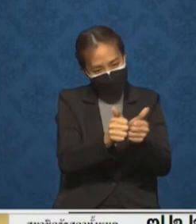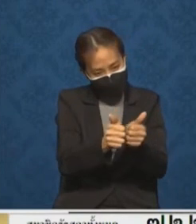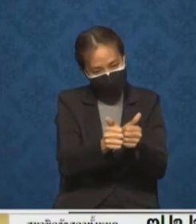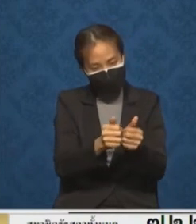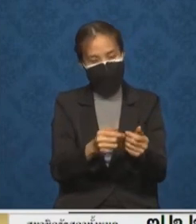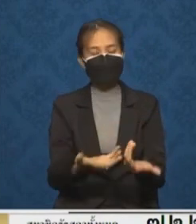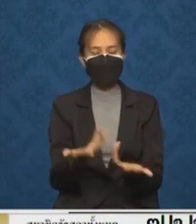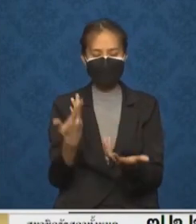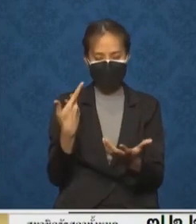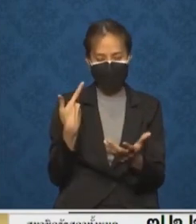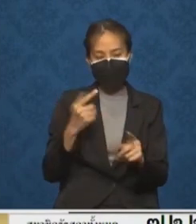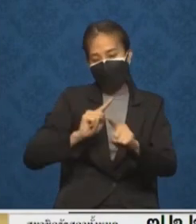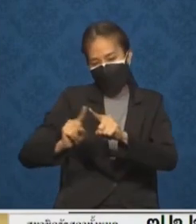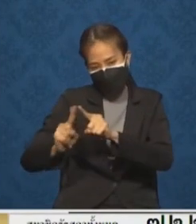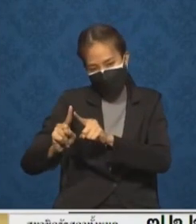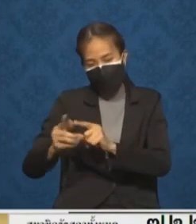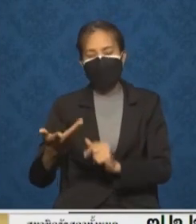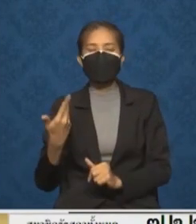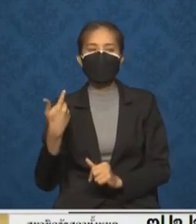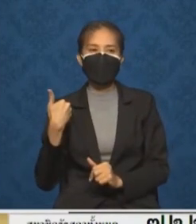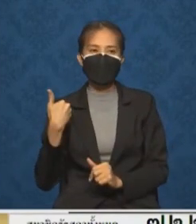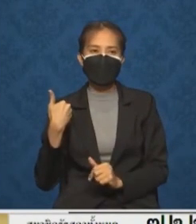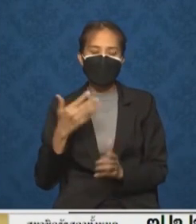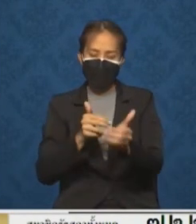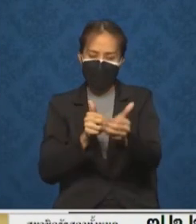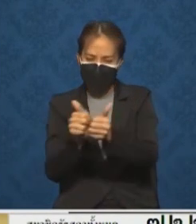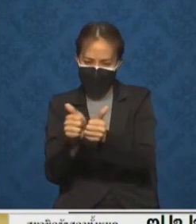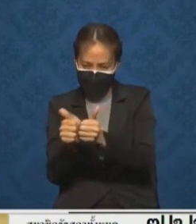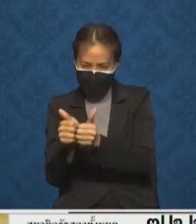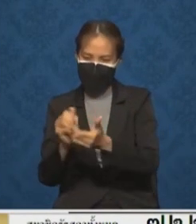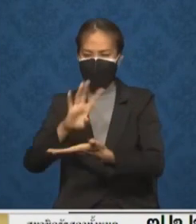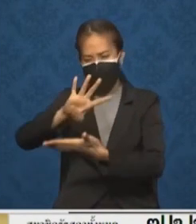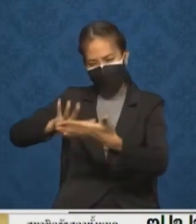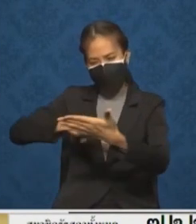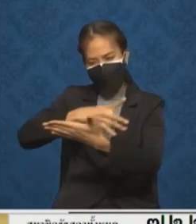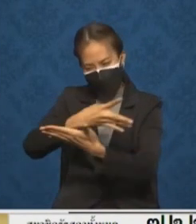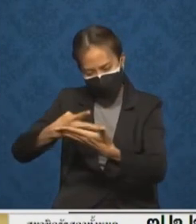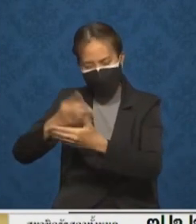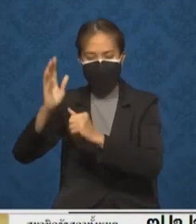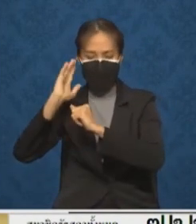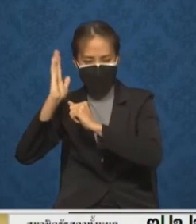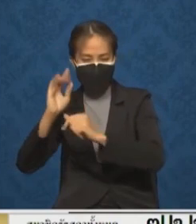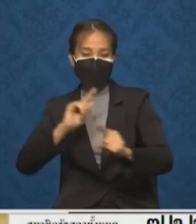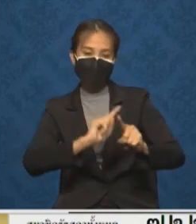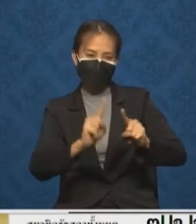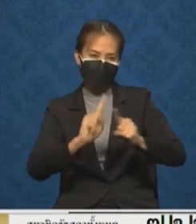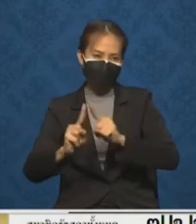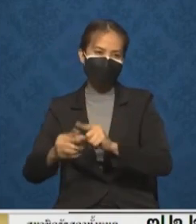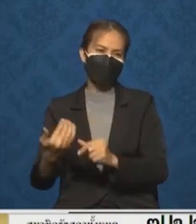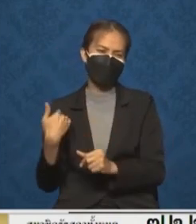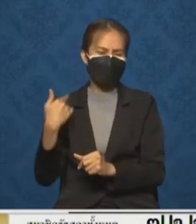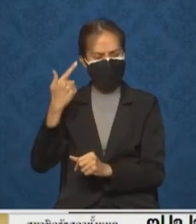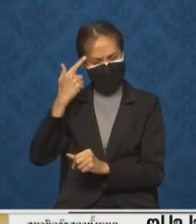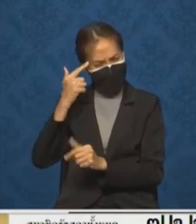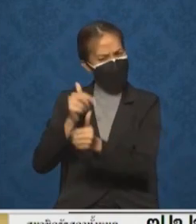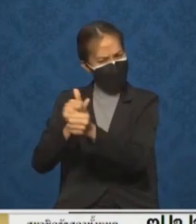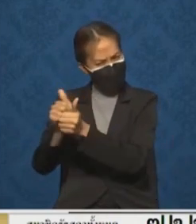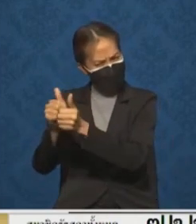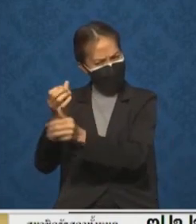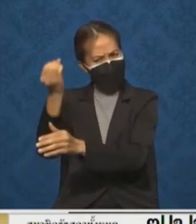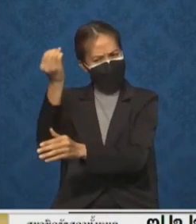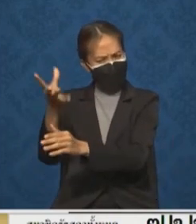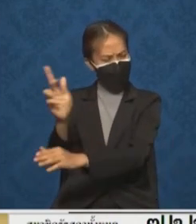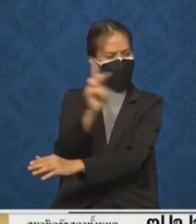มการณ์รวมทั้งมีการแข่งขันกันในเชิงนโยบายดูจะมากไปกว่าก่อนหน้านั้นที่ยัง